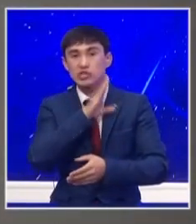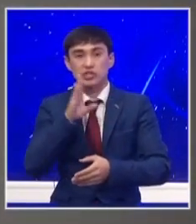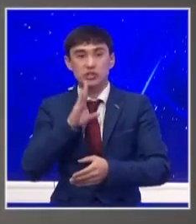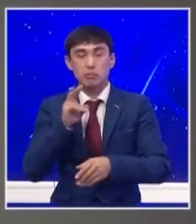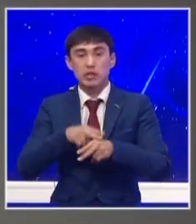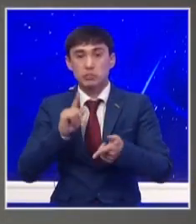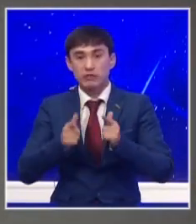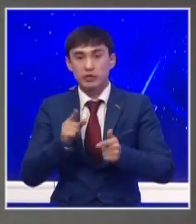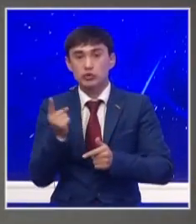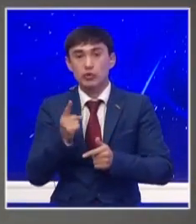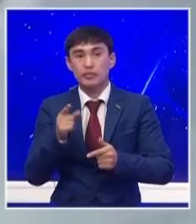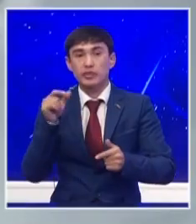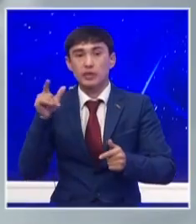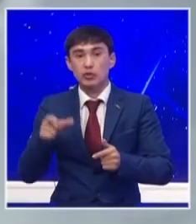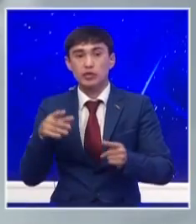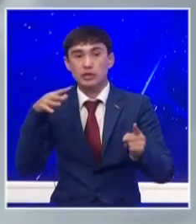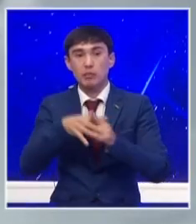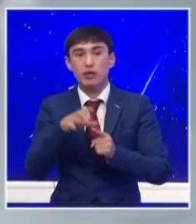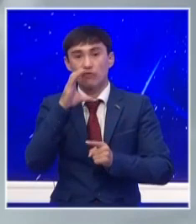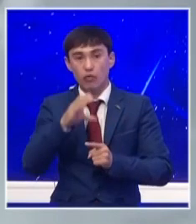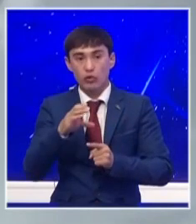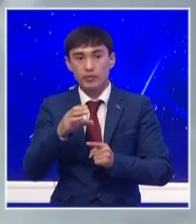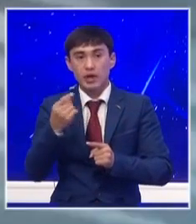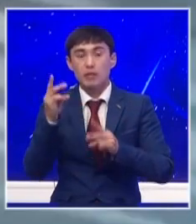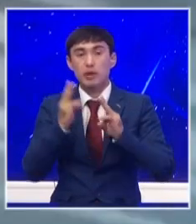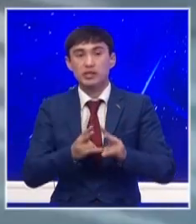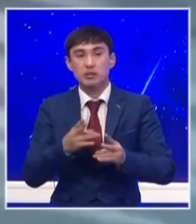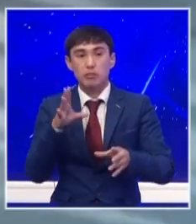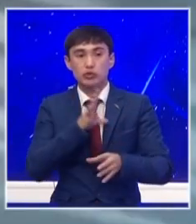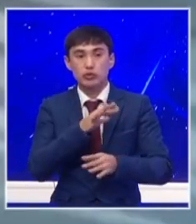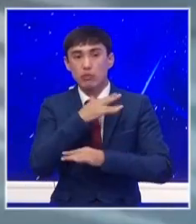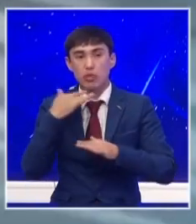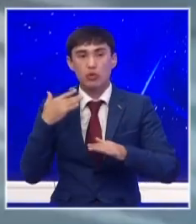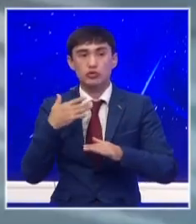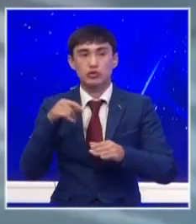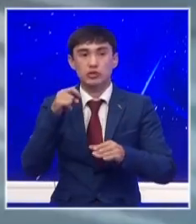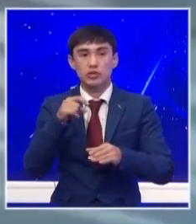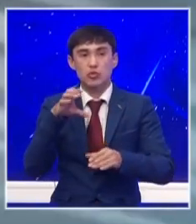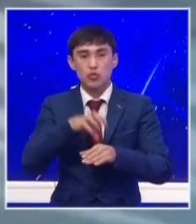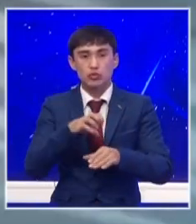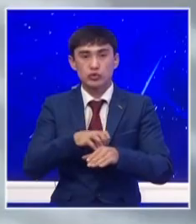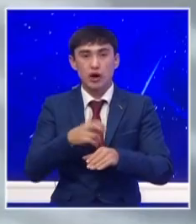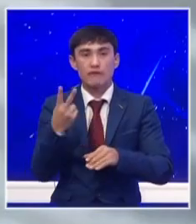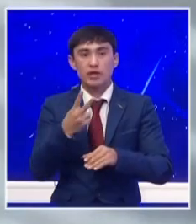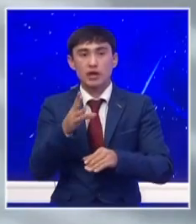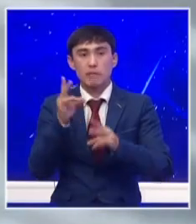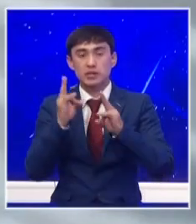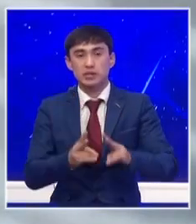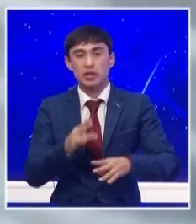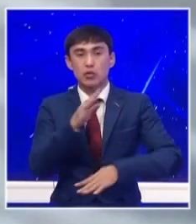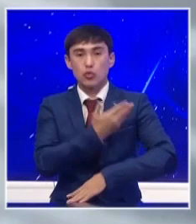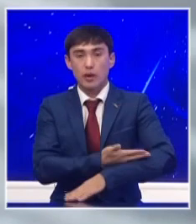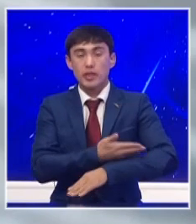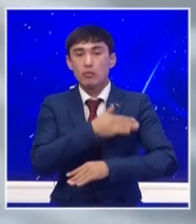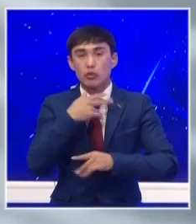полиции подтвердили что на людей напал именно волк одна из пострадал получила Множественные глубокие укусы у второй пострадала рука